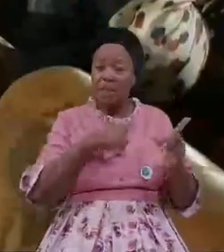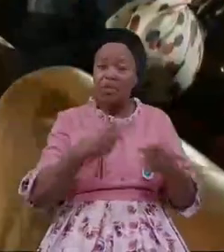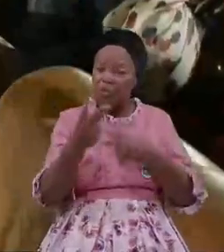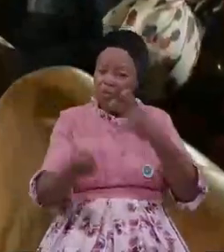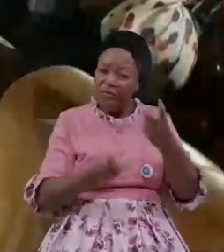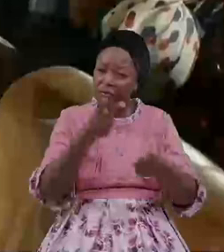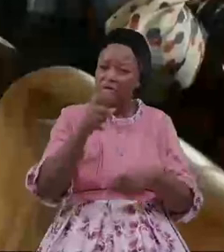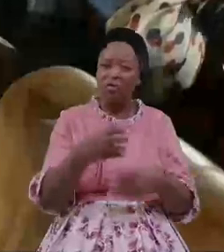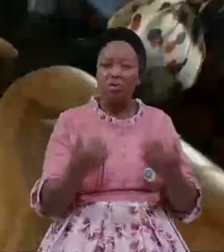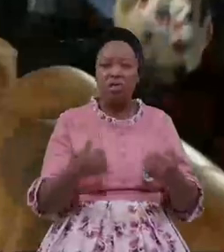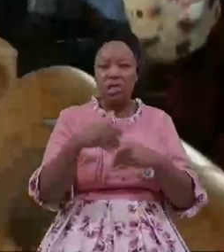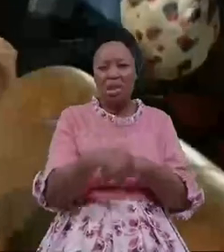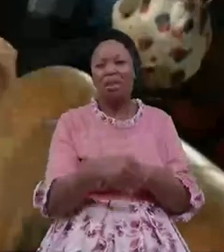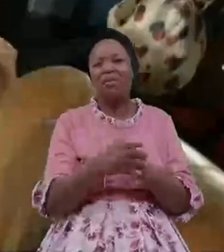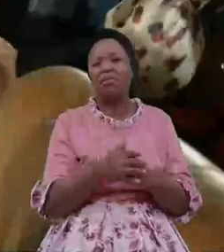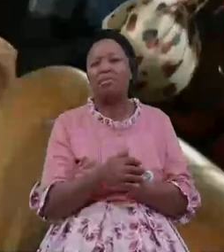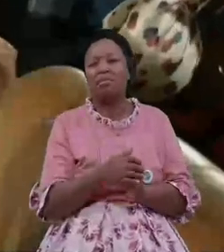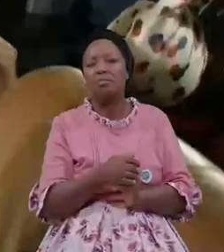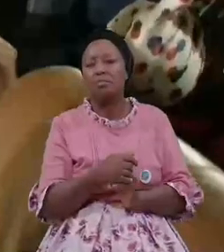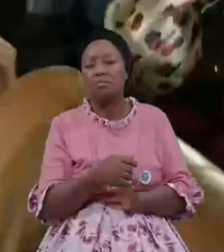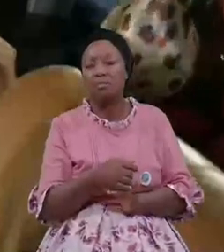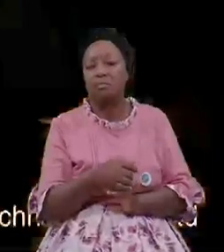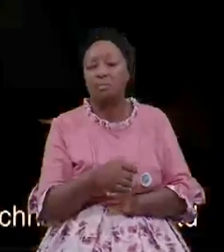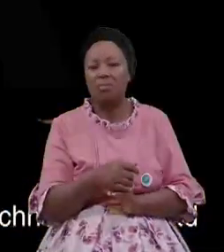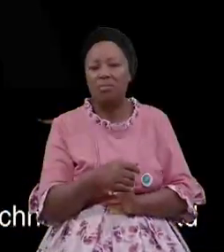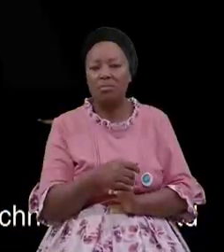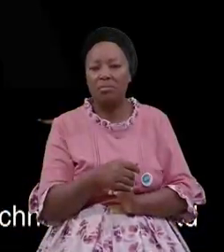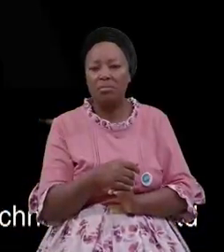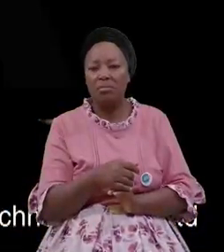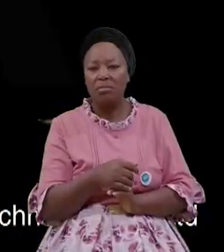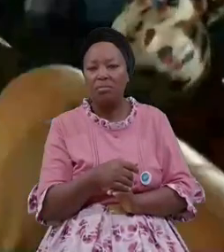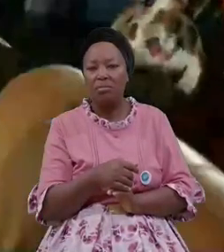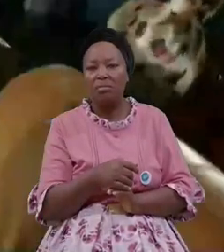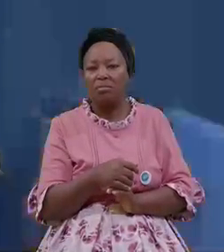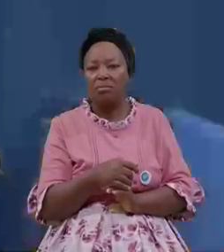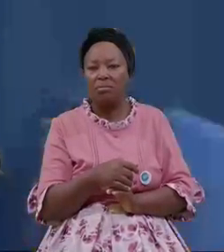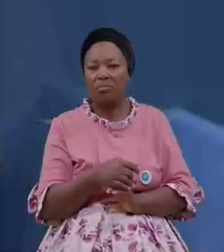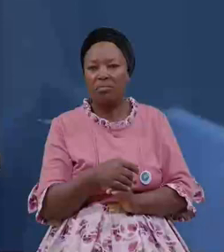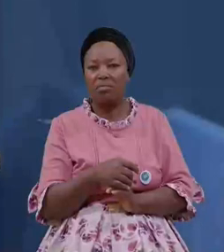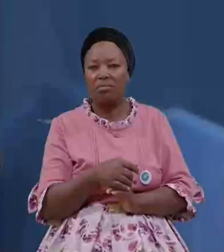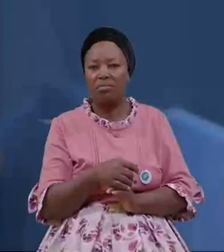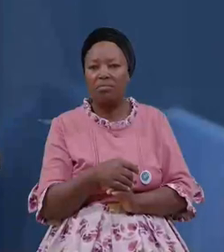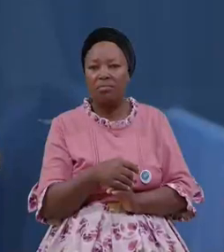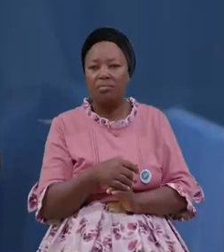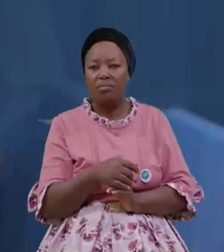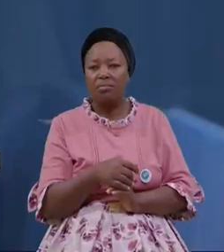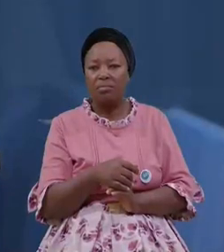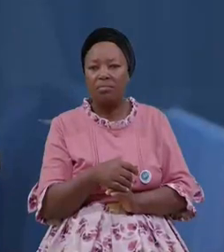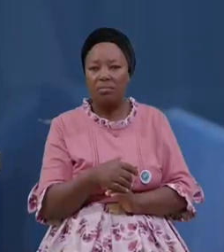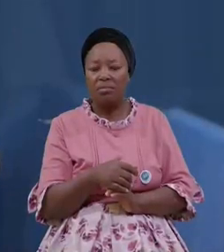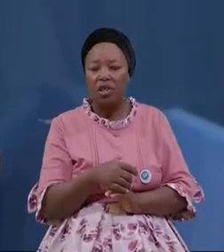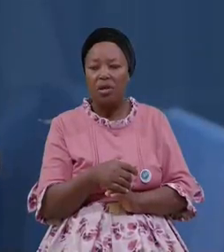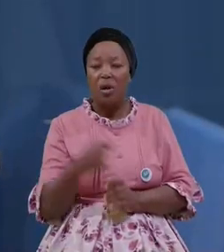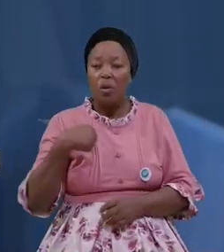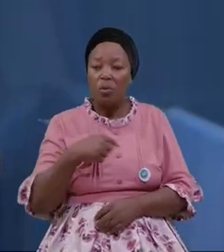t m to do V btis and